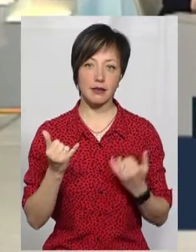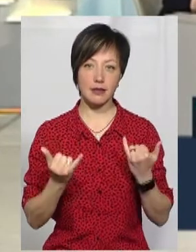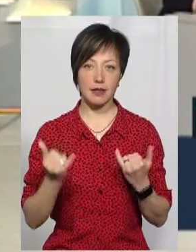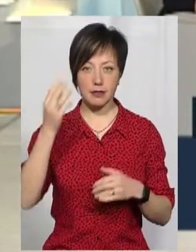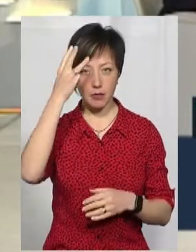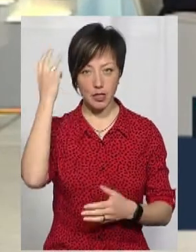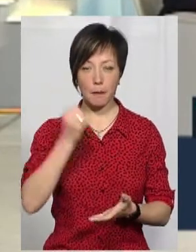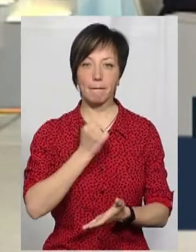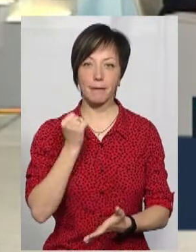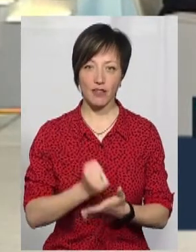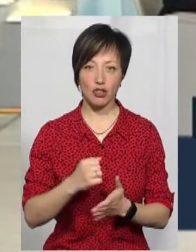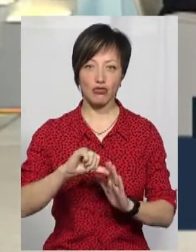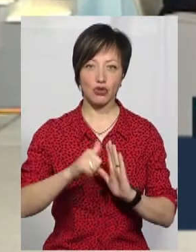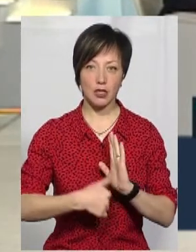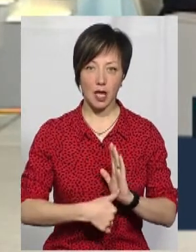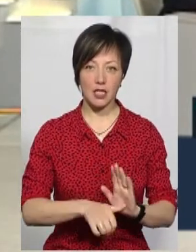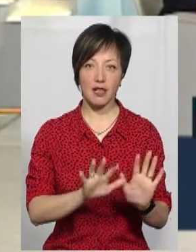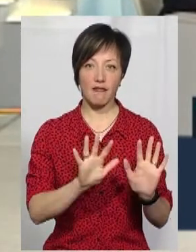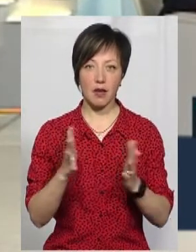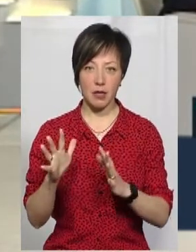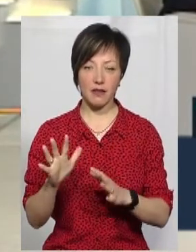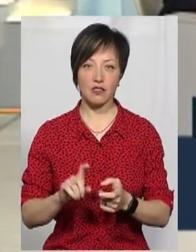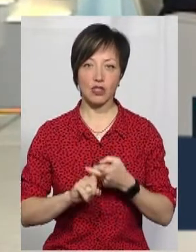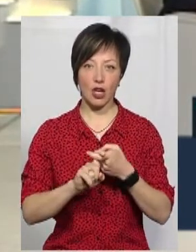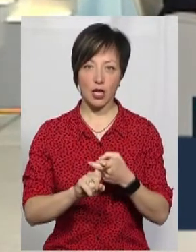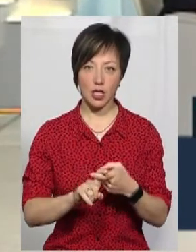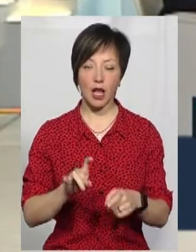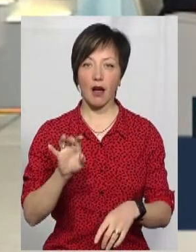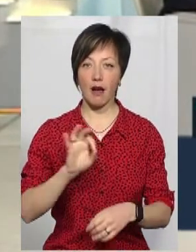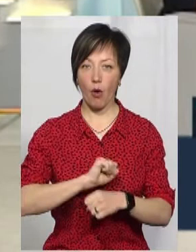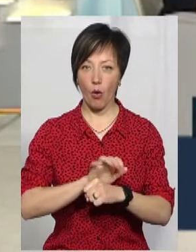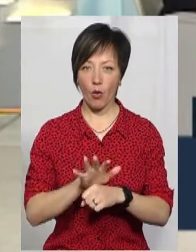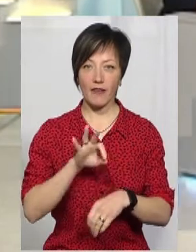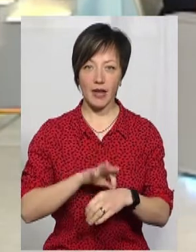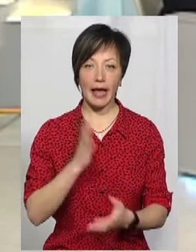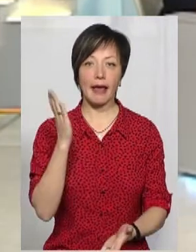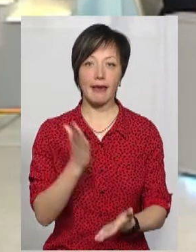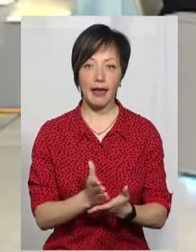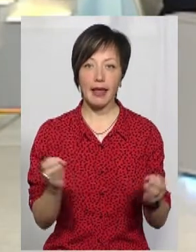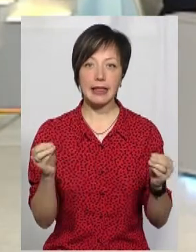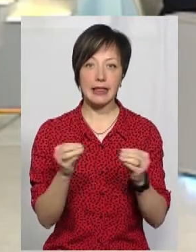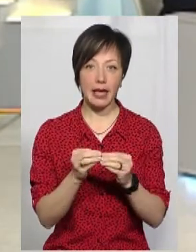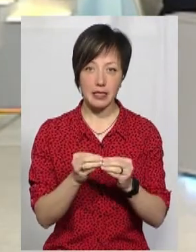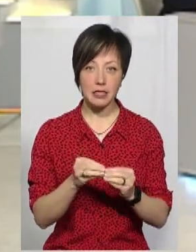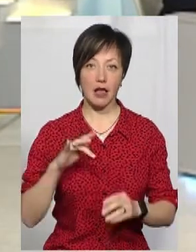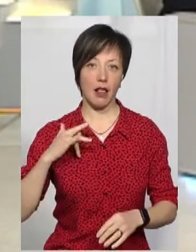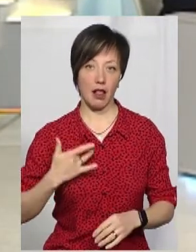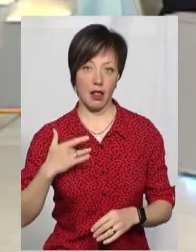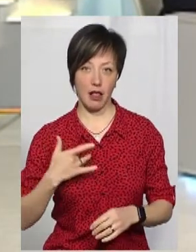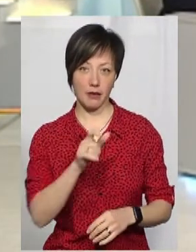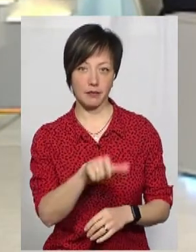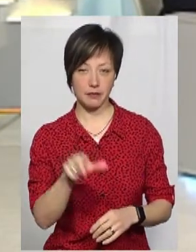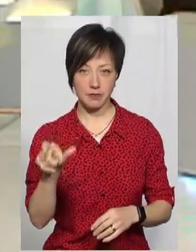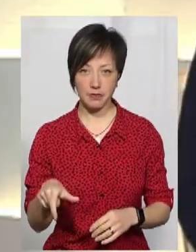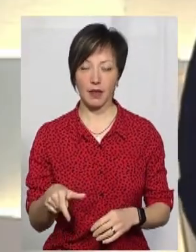підтверджено 16 випадків зараження коронавірусом і є 10 підозр. І, як сказав на сьогоднішньому брифінгу керівник